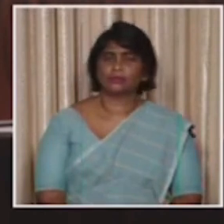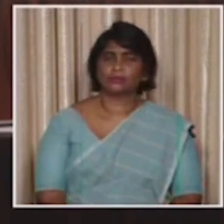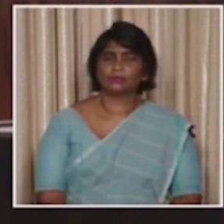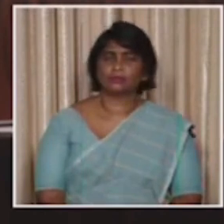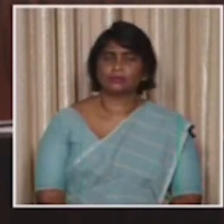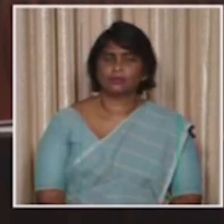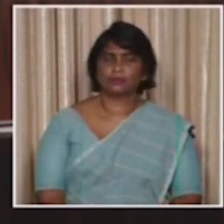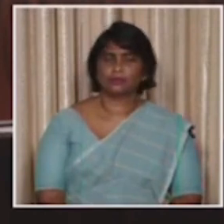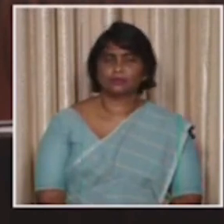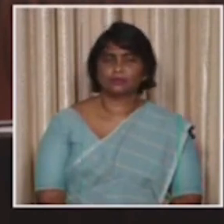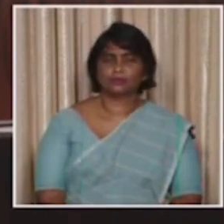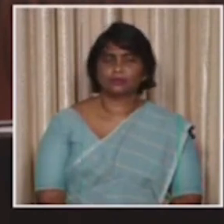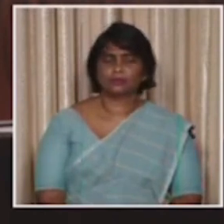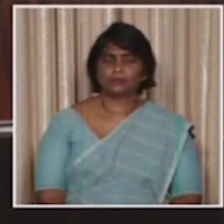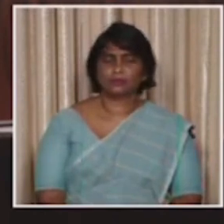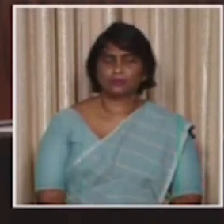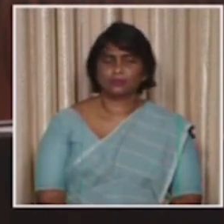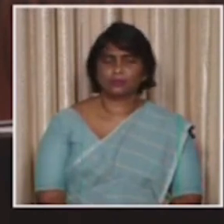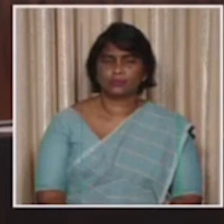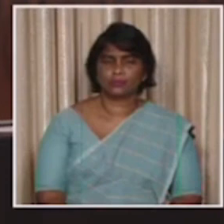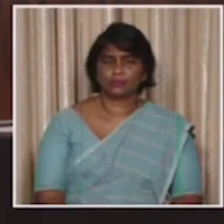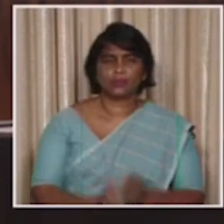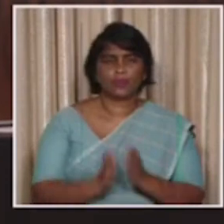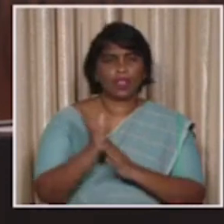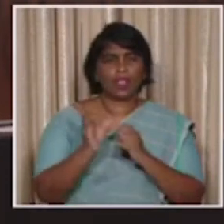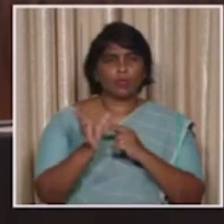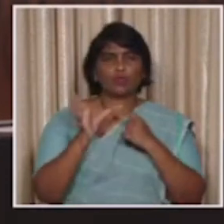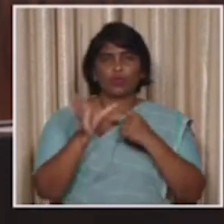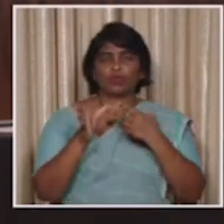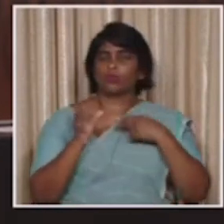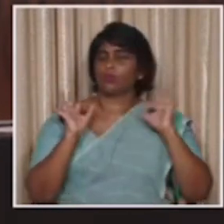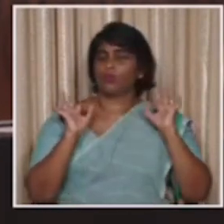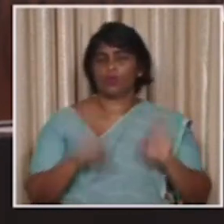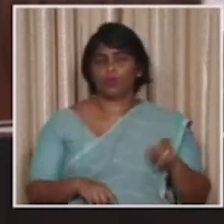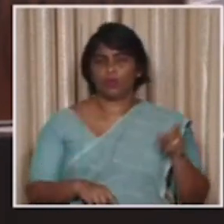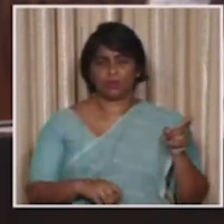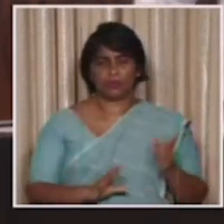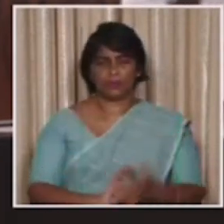ඉතින් එමෙතුමා උත්තර දීම එමෙතුමා උත්තර දීම ප්‍රතික්ෂේප කරා හරි